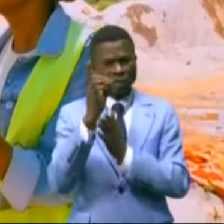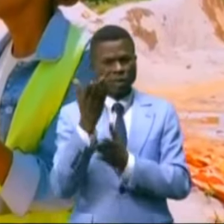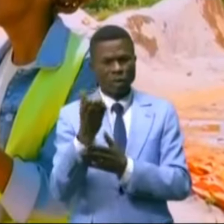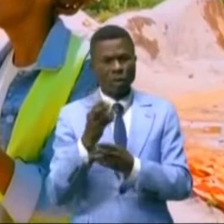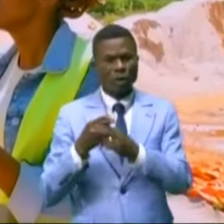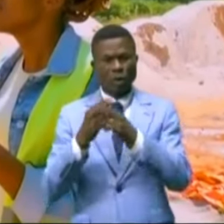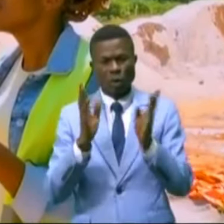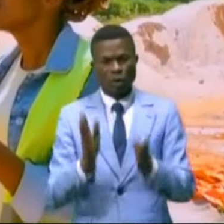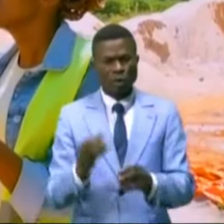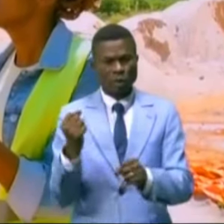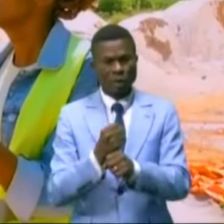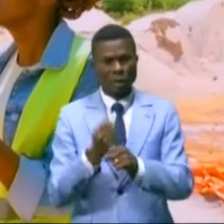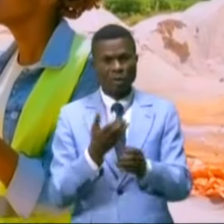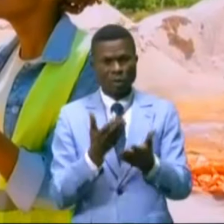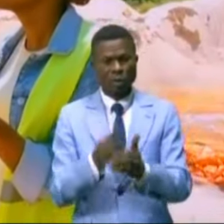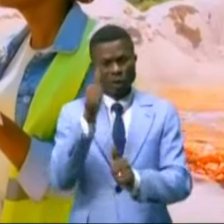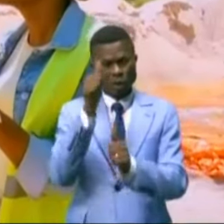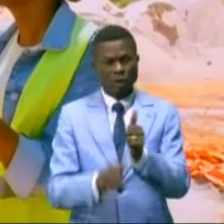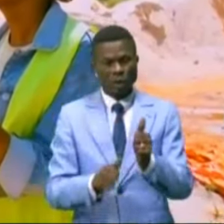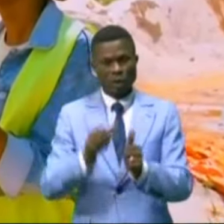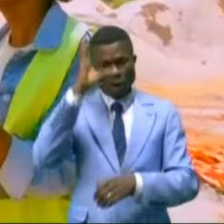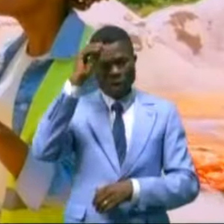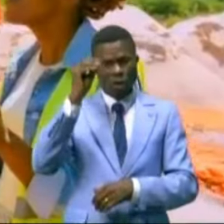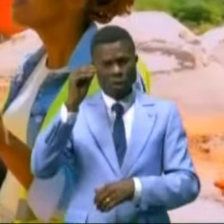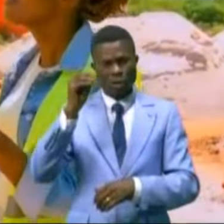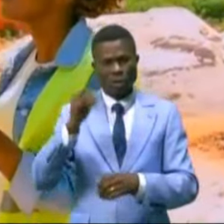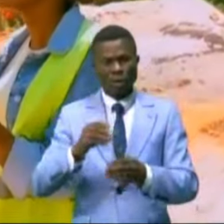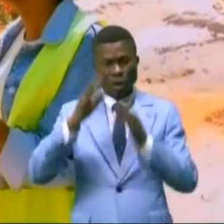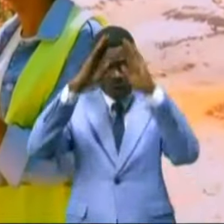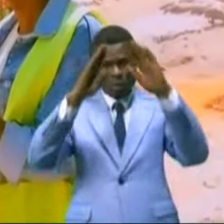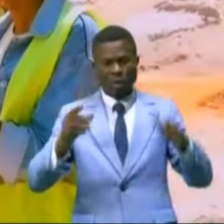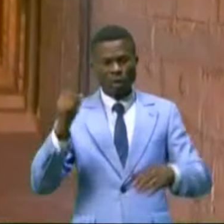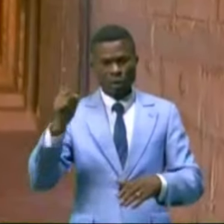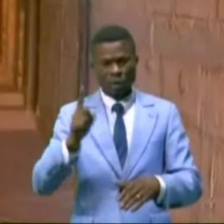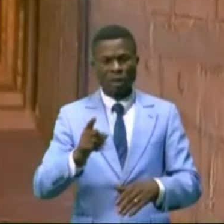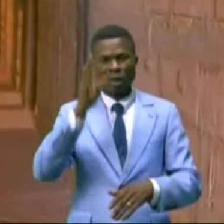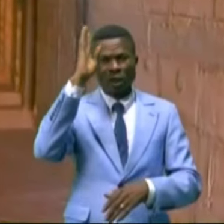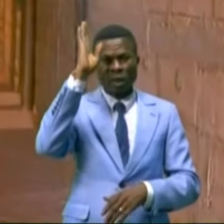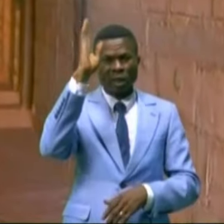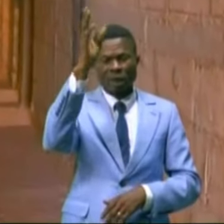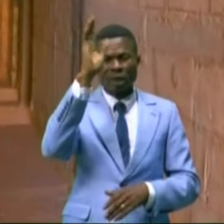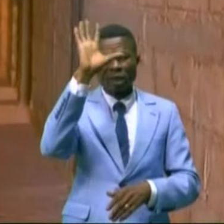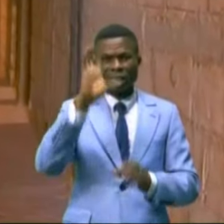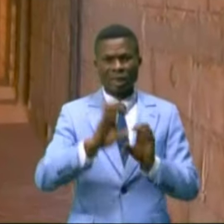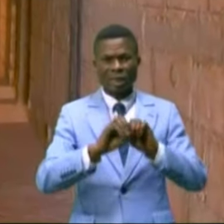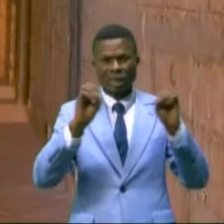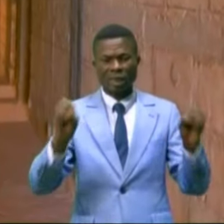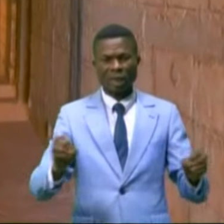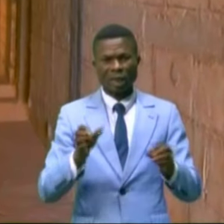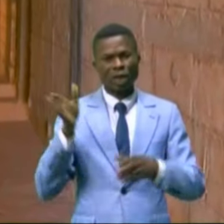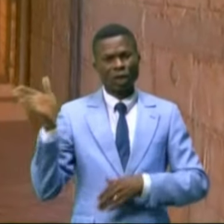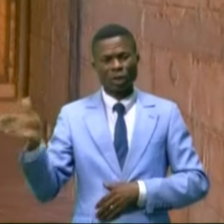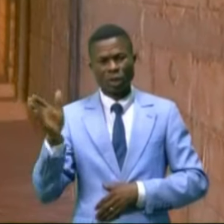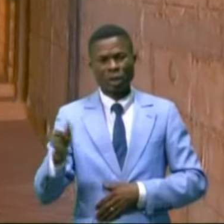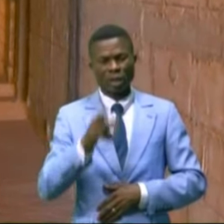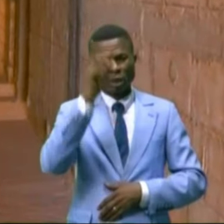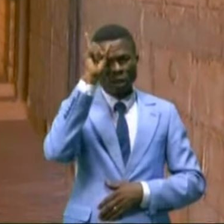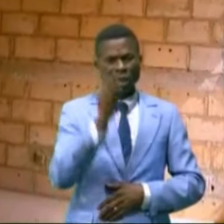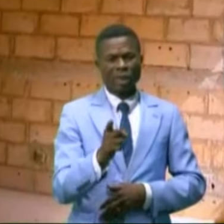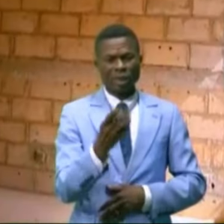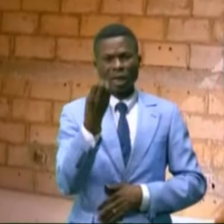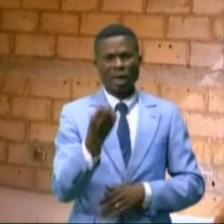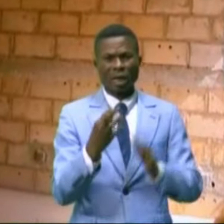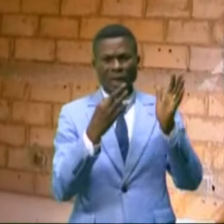superviseurs de ces chantiers chaque homme sera composé d'une cinquantaine de chambres et devra accueillir plus ou moins 184